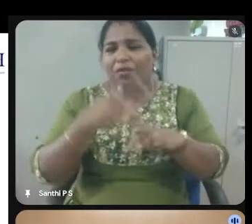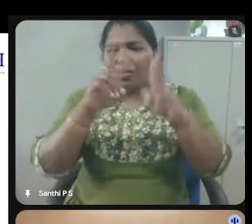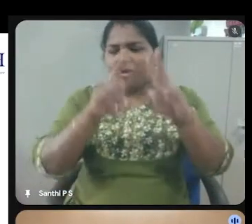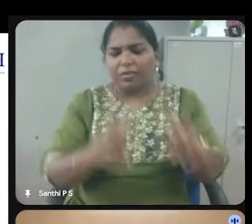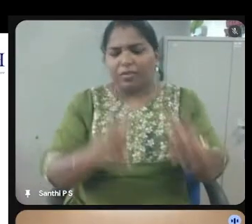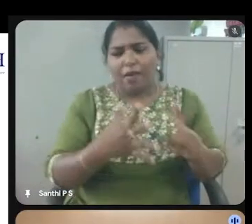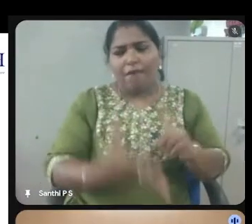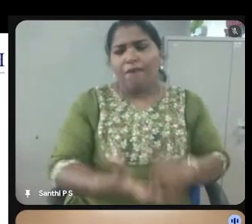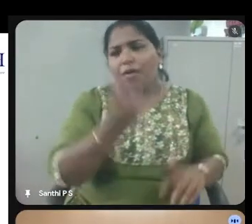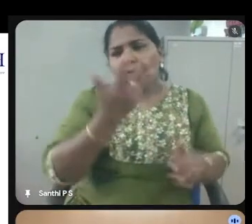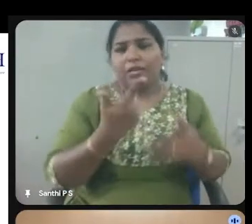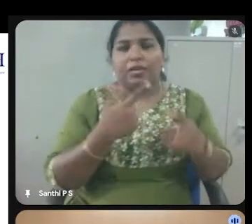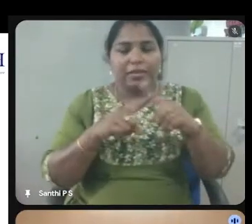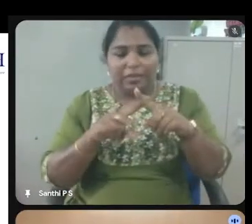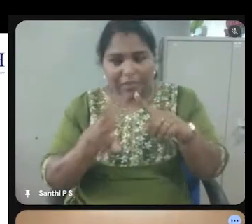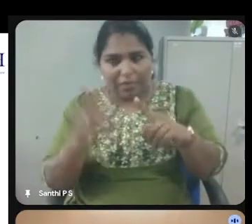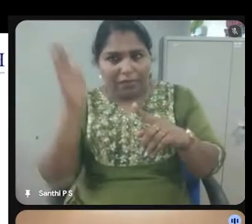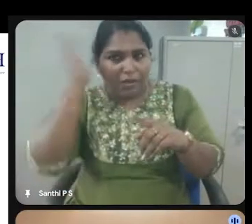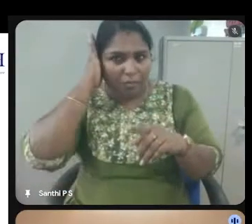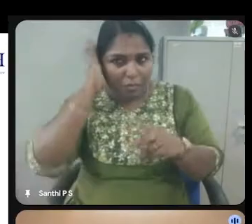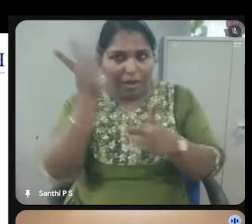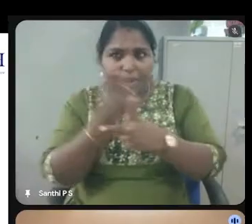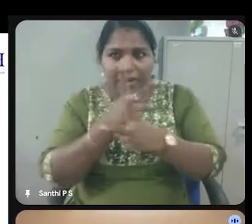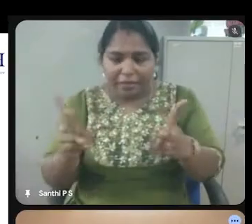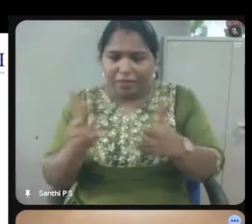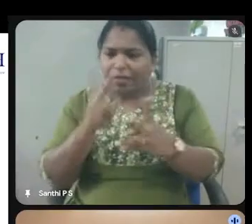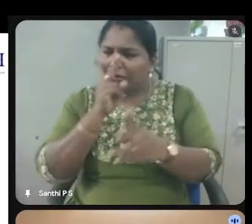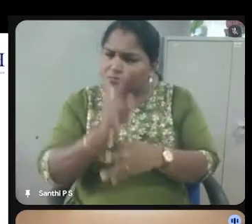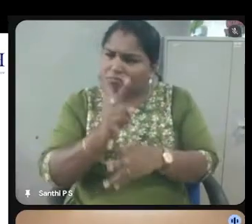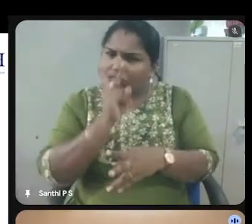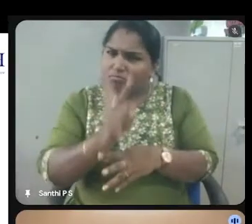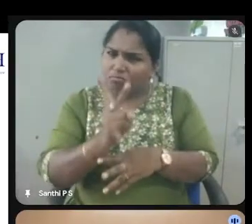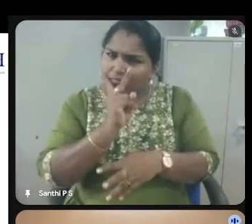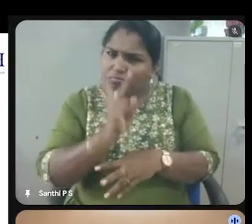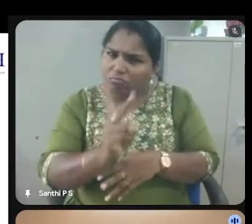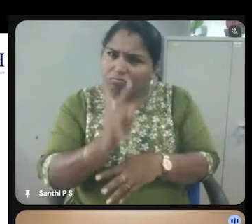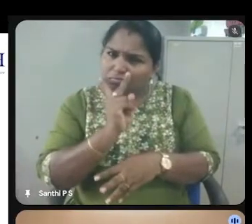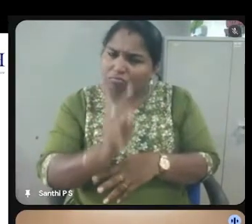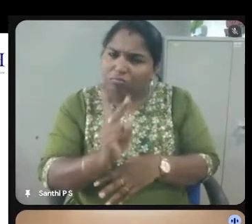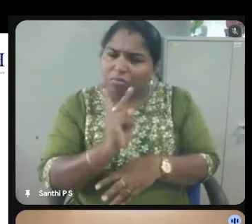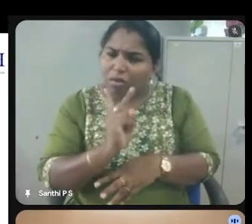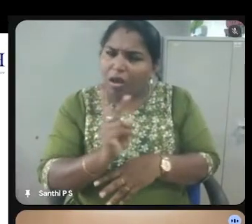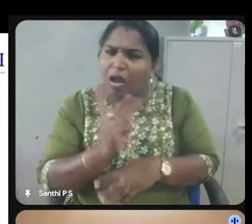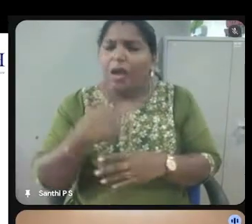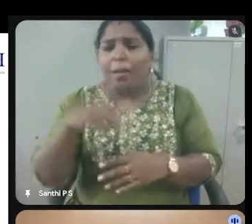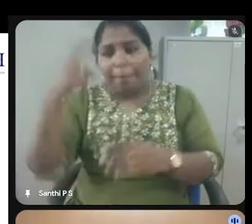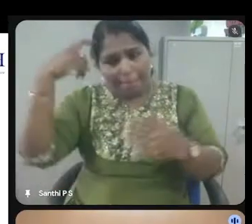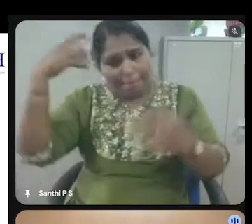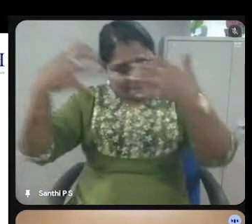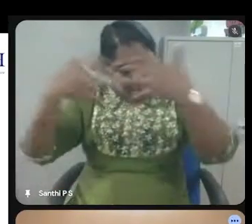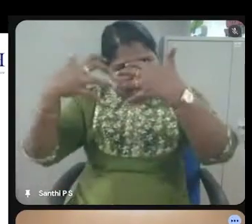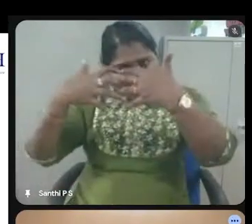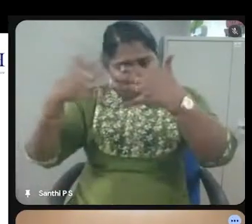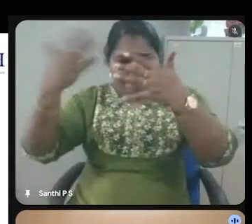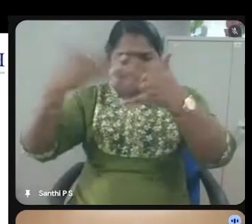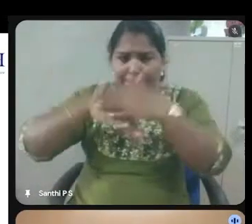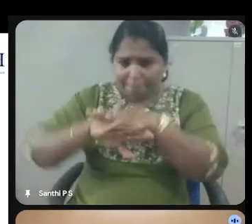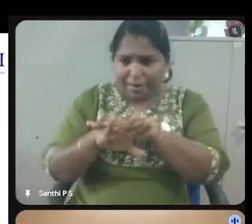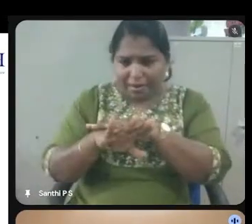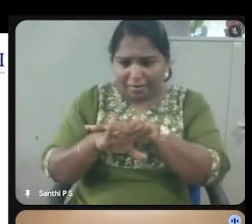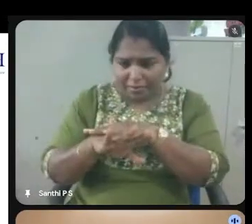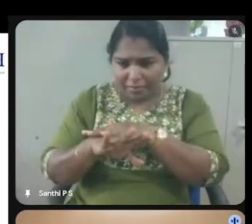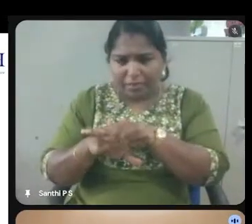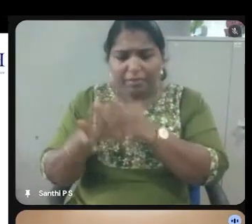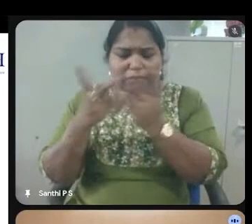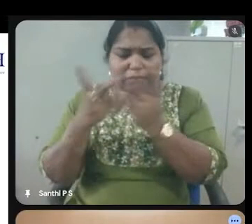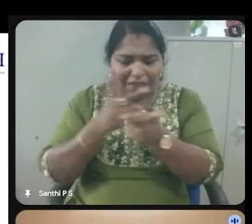നമ്മൾ സ്ക്രീൻ ടൈം കൂടുമ്പോൾ നമ്മൾ തലച്ചോറിന് ഘടനകളിൽ പോലും മാറ്റങ്ങൾ വരും. അതായത് നമുക്കറിയാം നമ്മുടെ തലച്ചോറിൽ നമ്മൾ ഓരോ സംസാരത്തിനെ കൺട്രോൾ